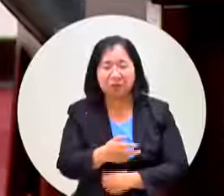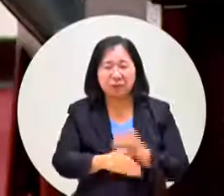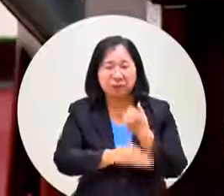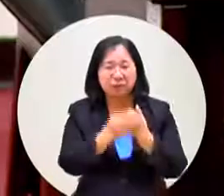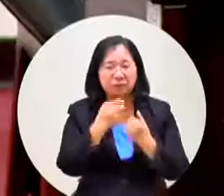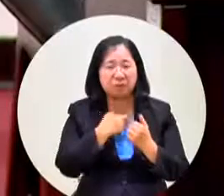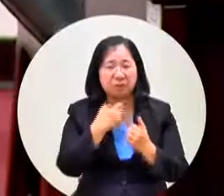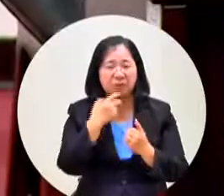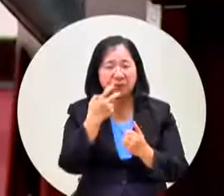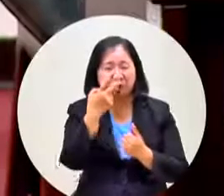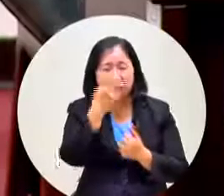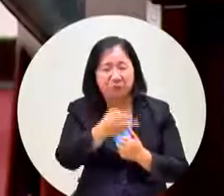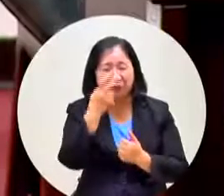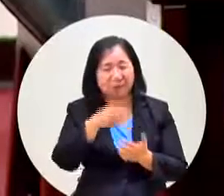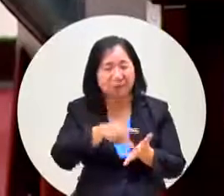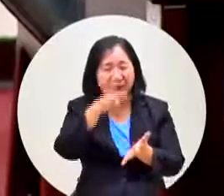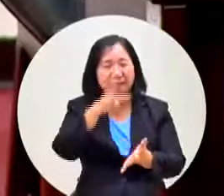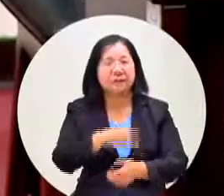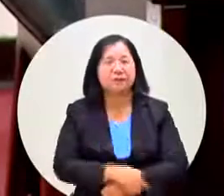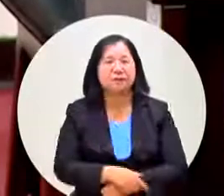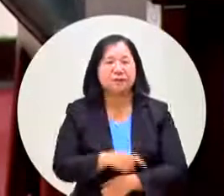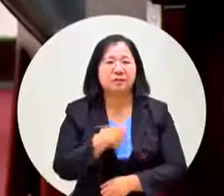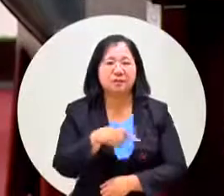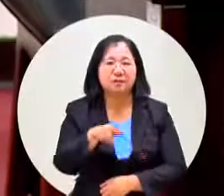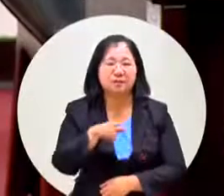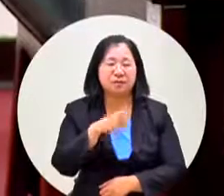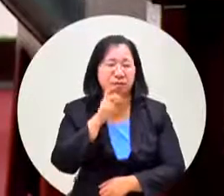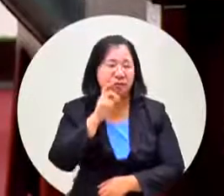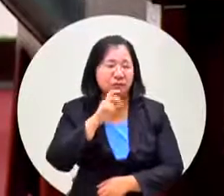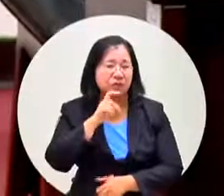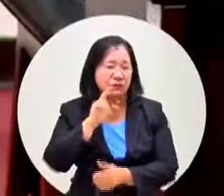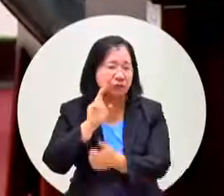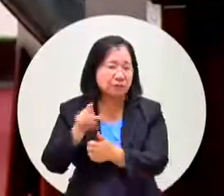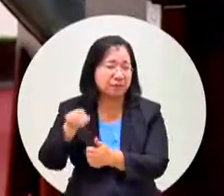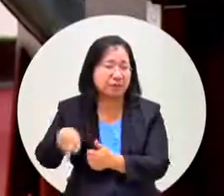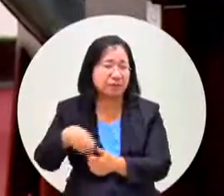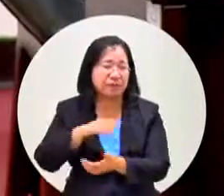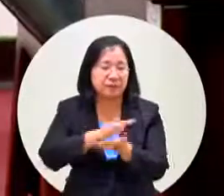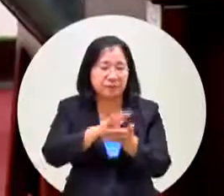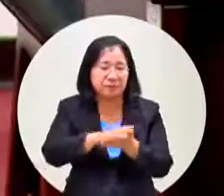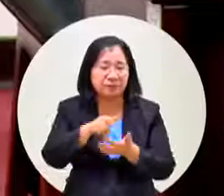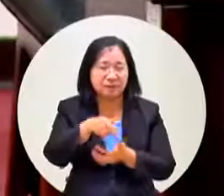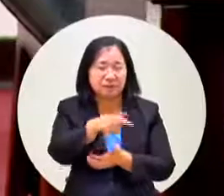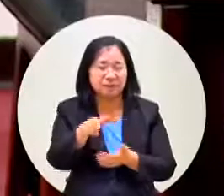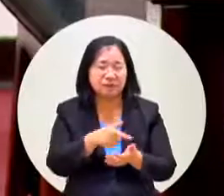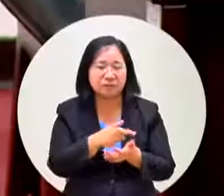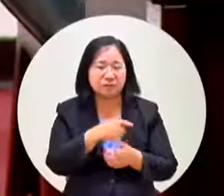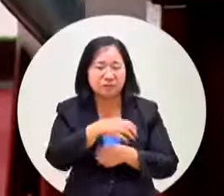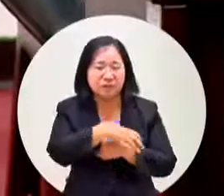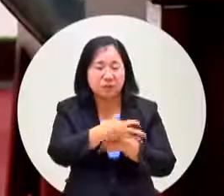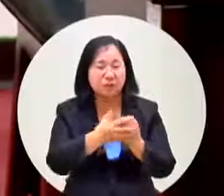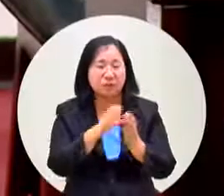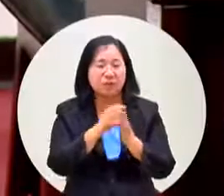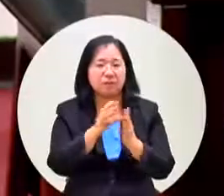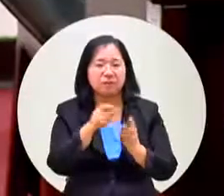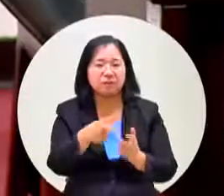吼，这条是主要对外的这连外排水系统啦吼。啊，伊这跩这排